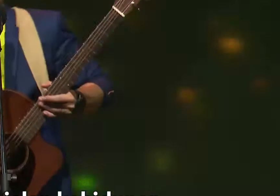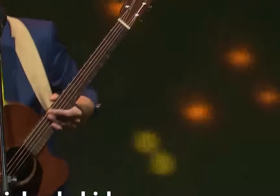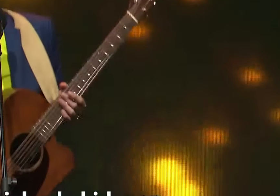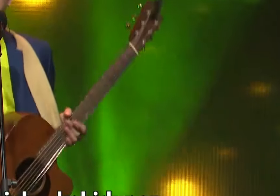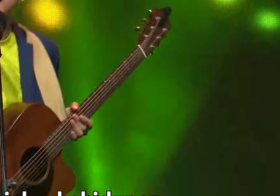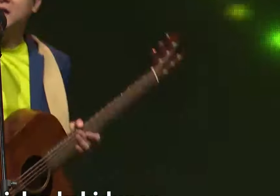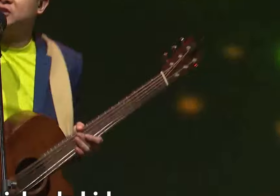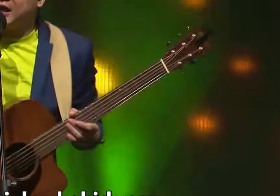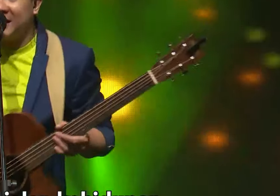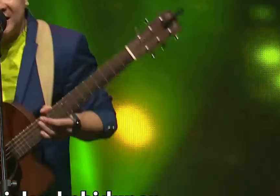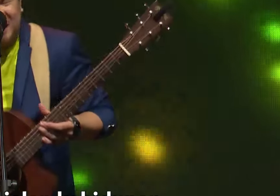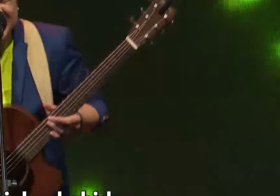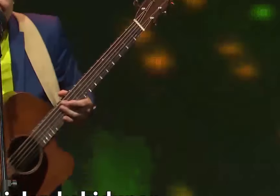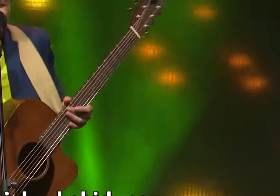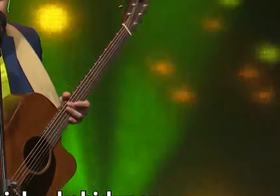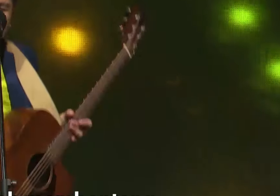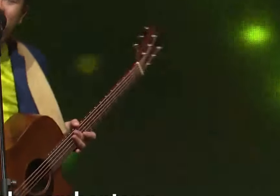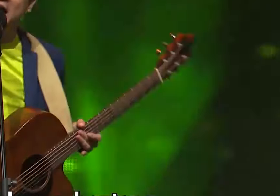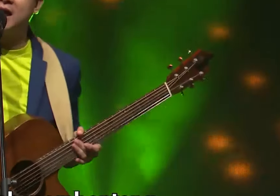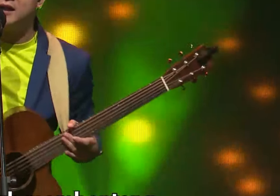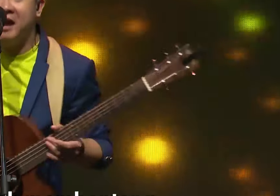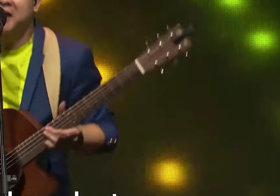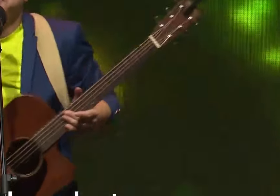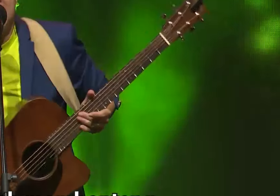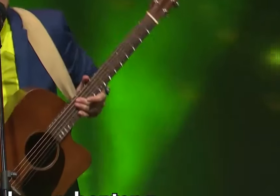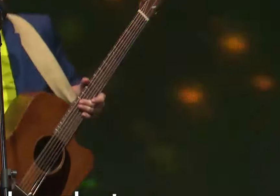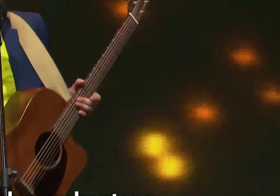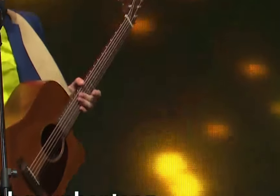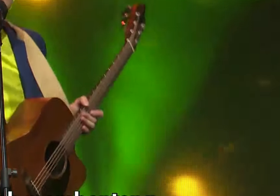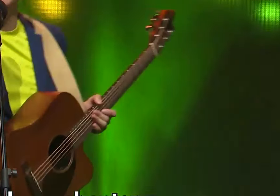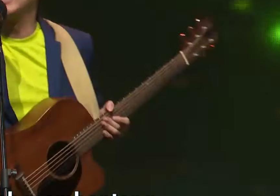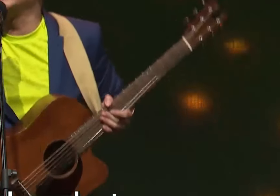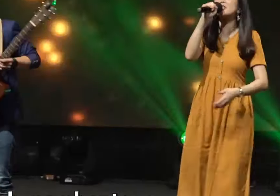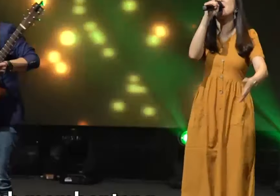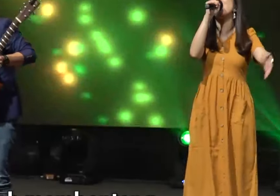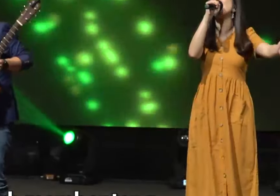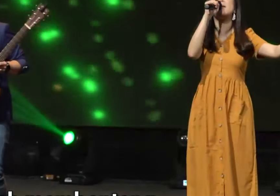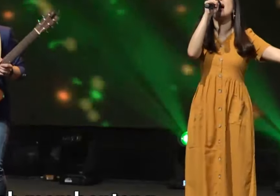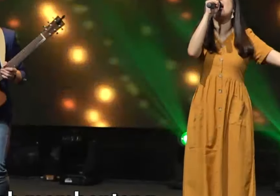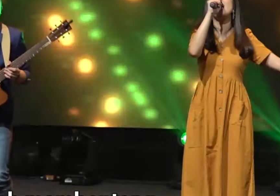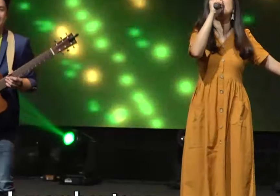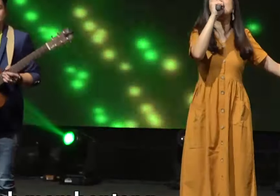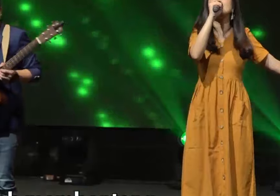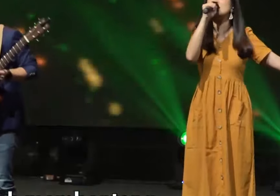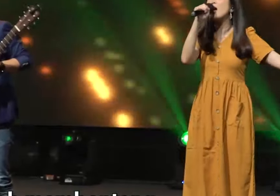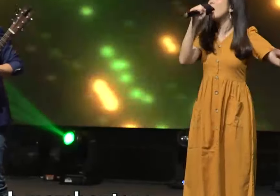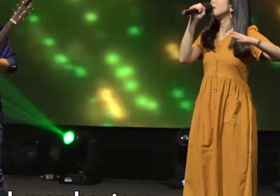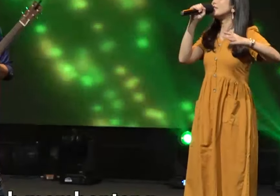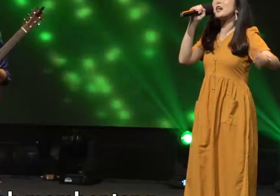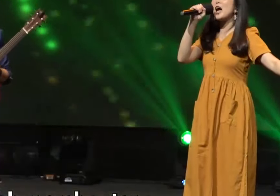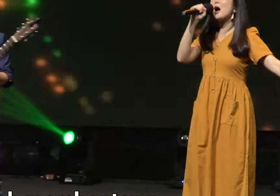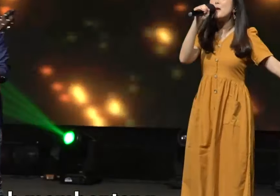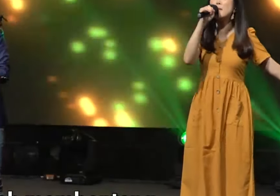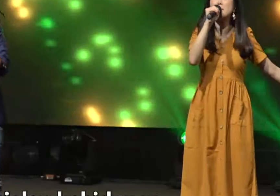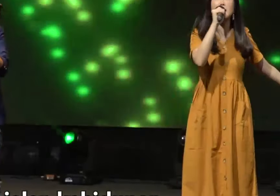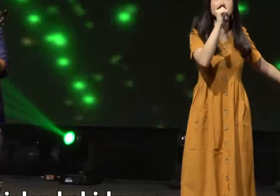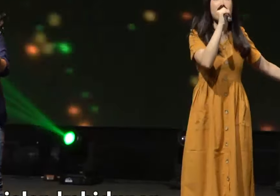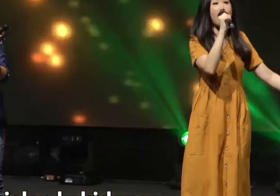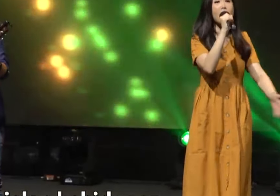Tuhan, jalan kehidupan masa depan,